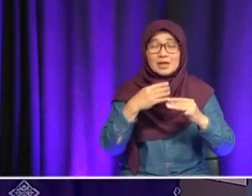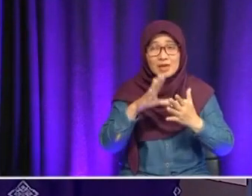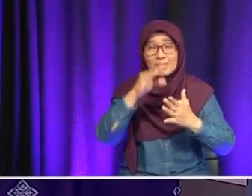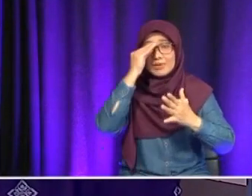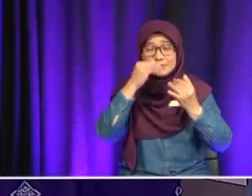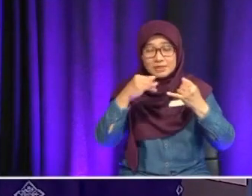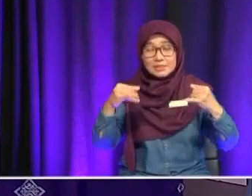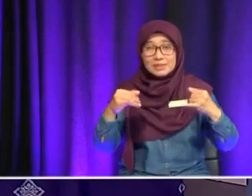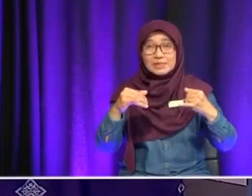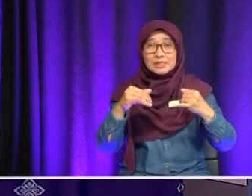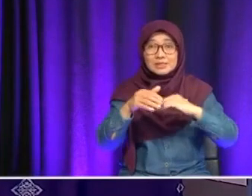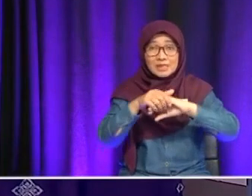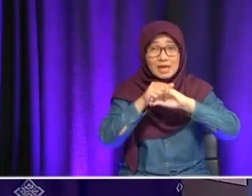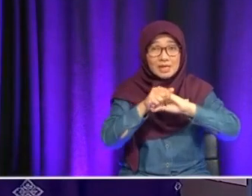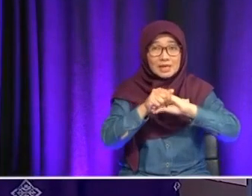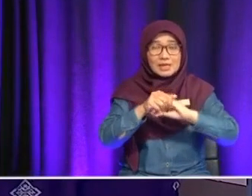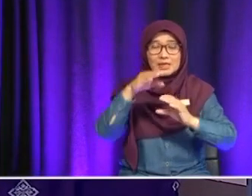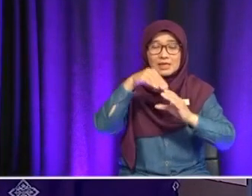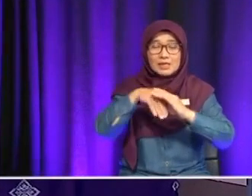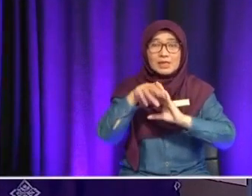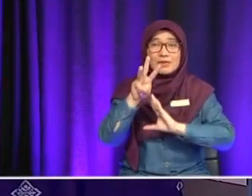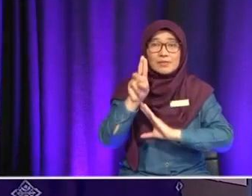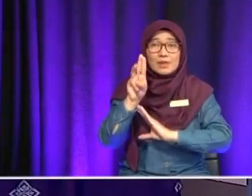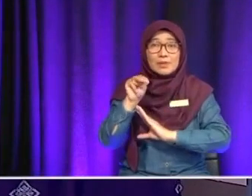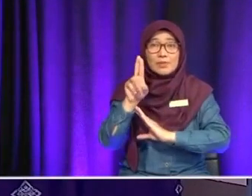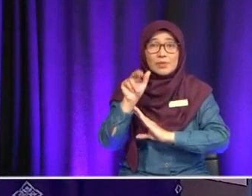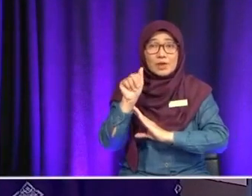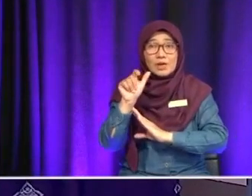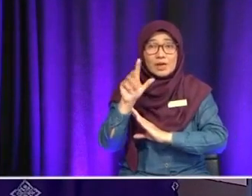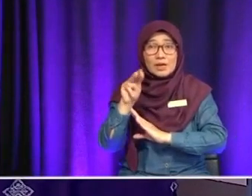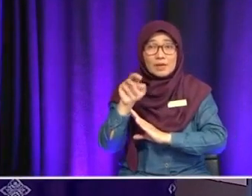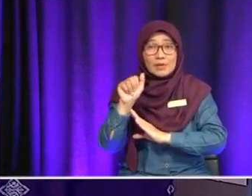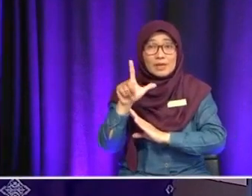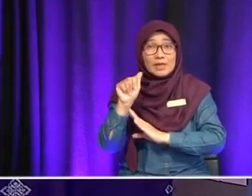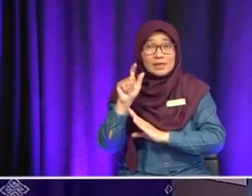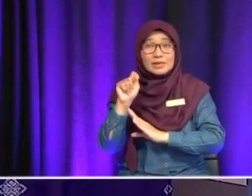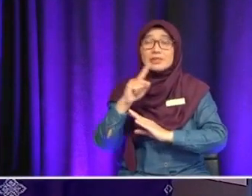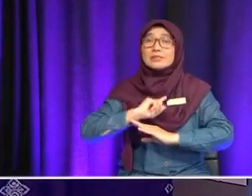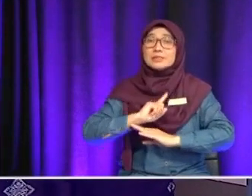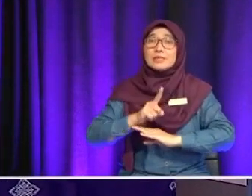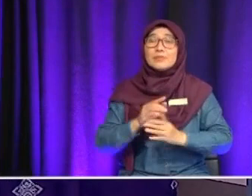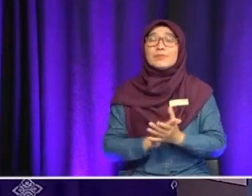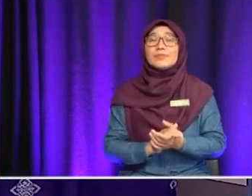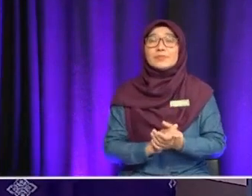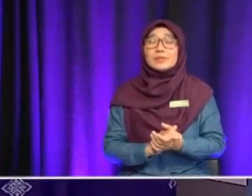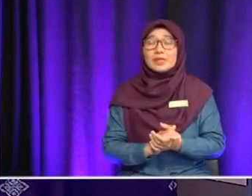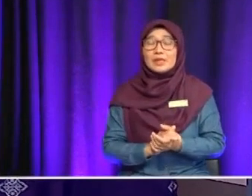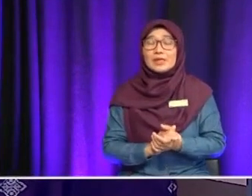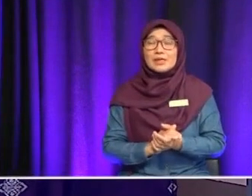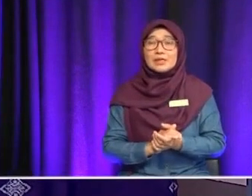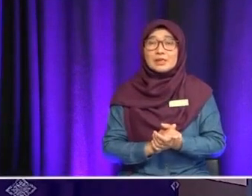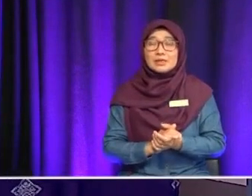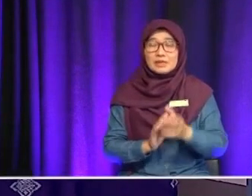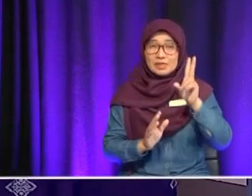dalam muamalah Islam. InsyaAllah pada hari ini kita akan teruskan lagi dengan jenis akad yang seterusnya, iaitu